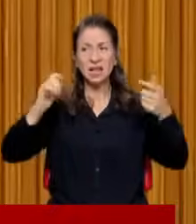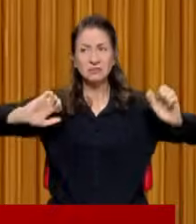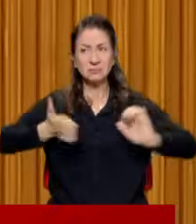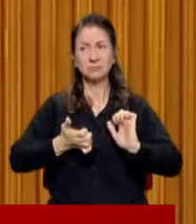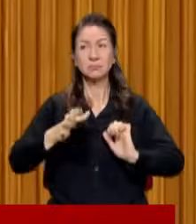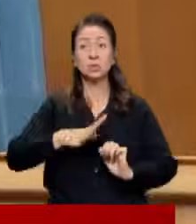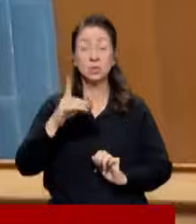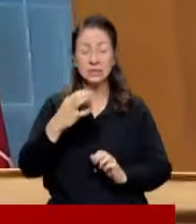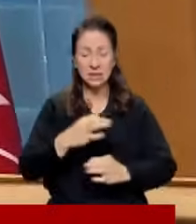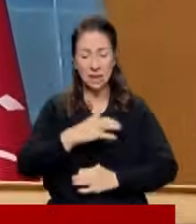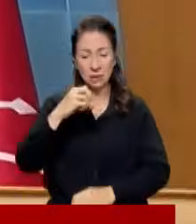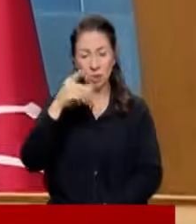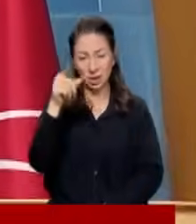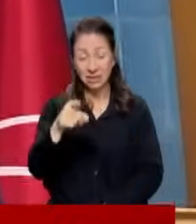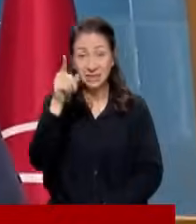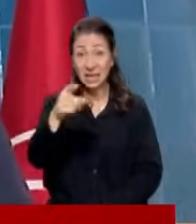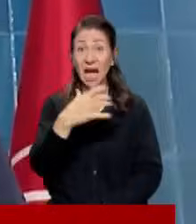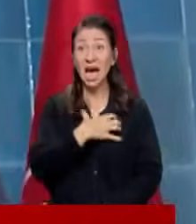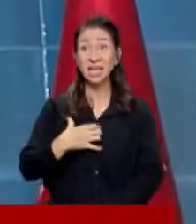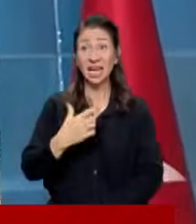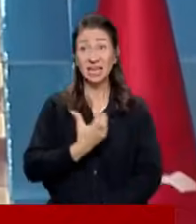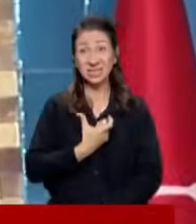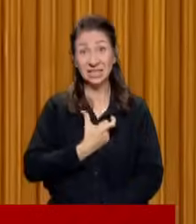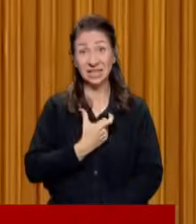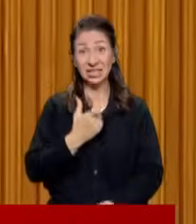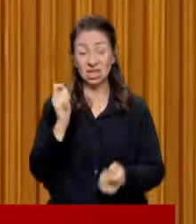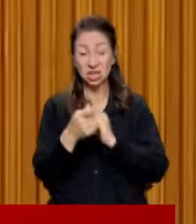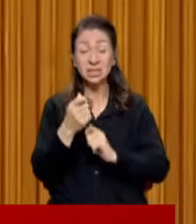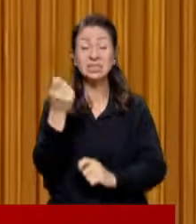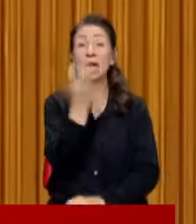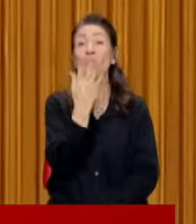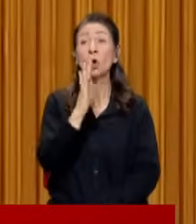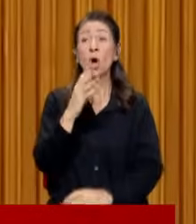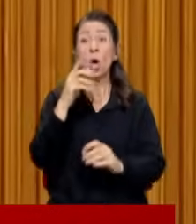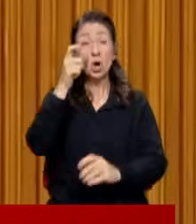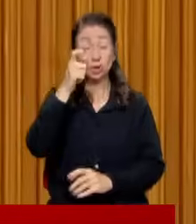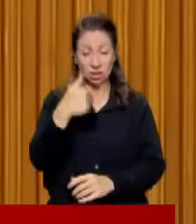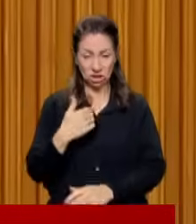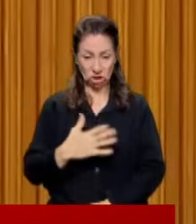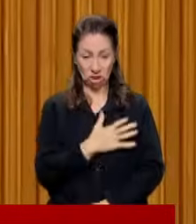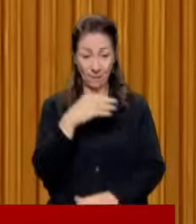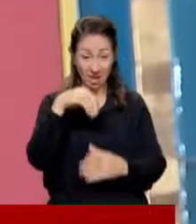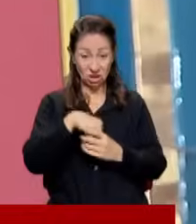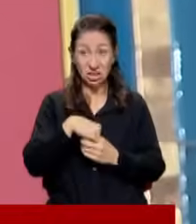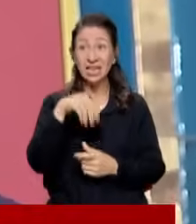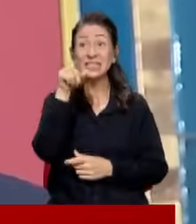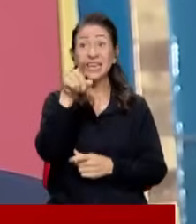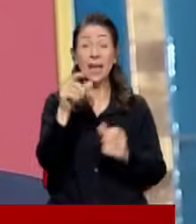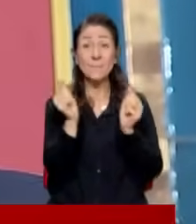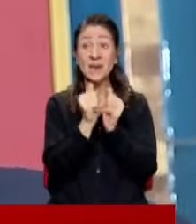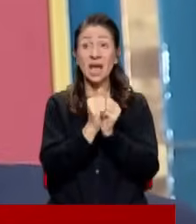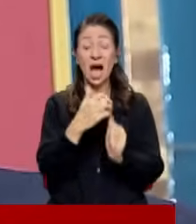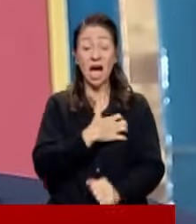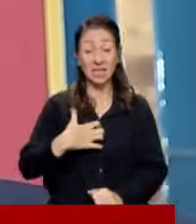istiyor. Sayın Erdoğan, sen de anayasayı değiştirecek sayı yok. Özgür Özel de Cumhuriyet Halk Partisi'nde de seninle